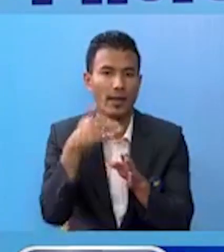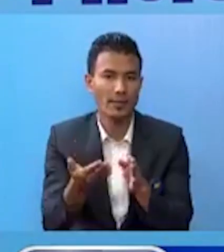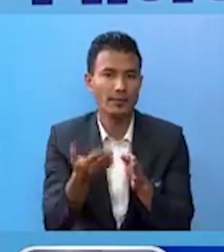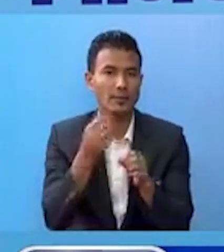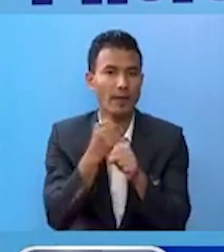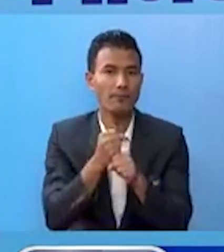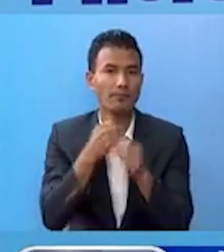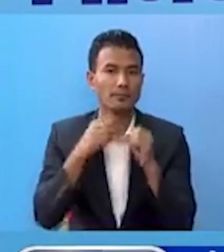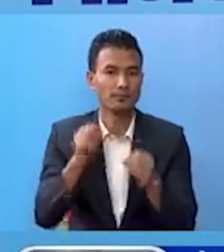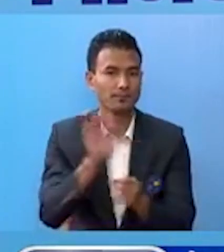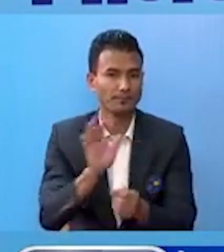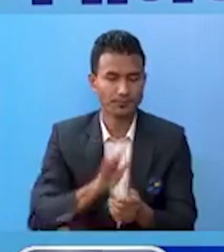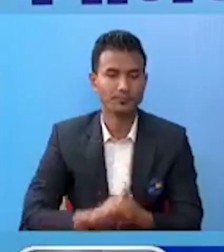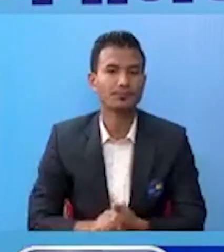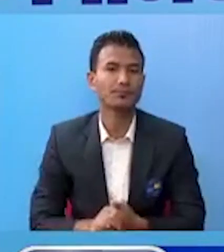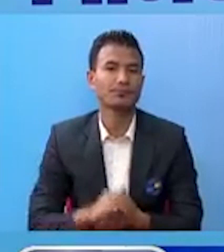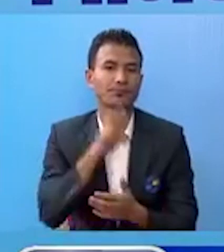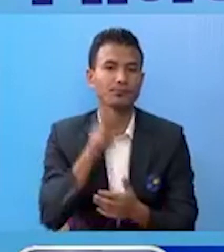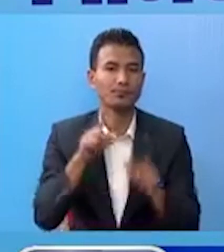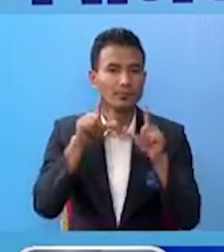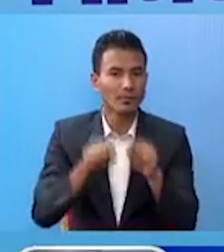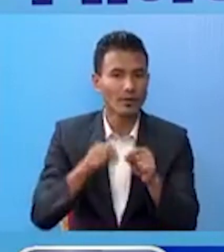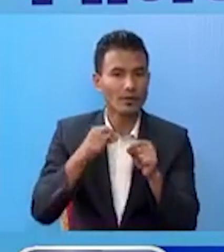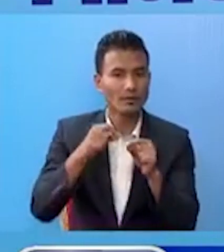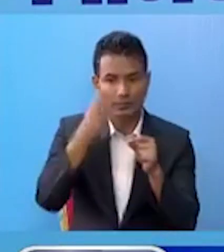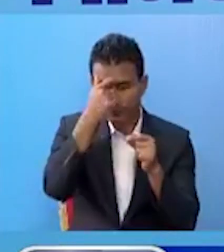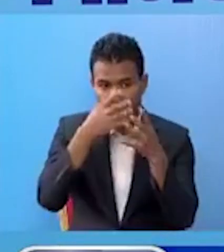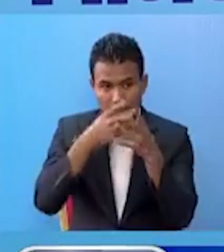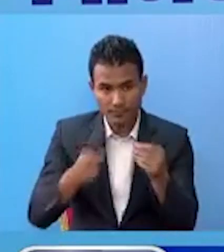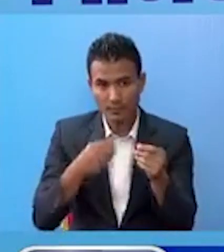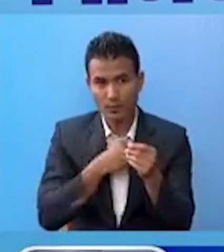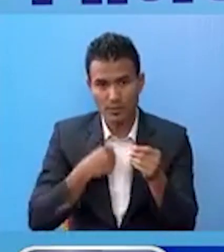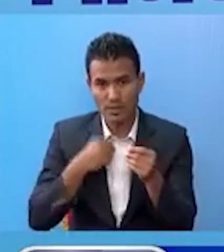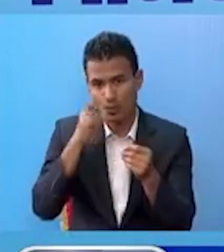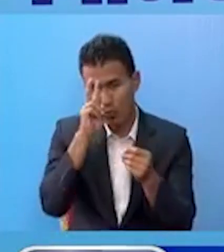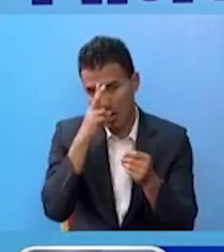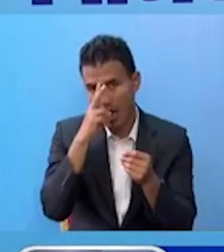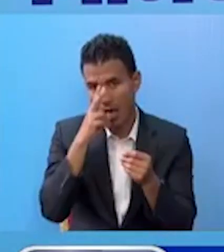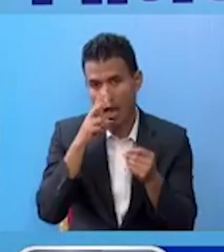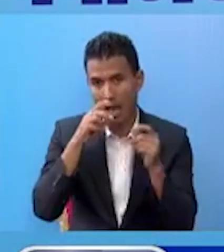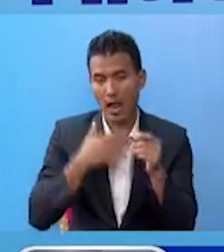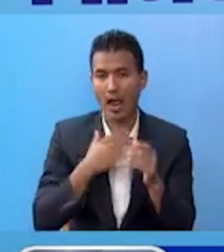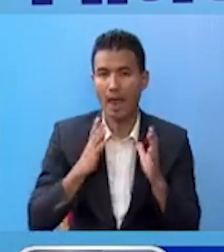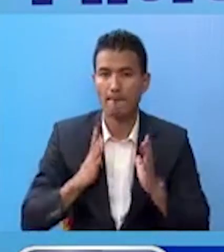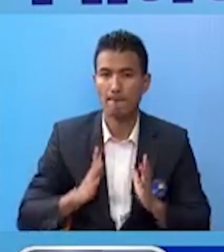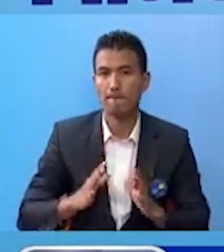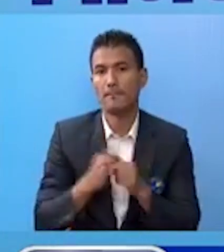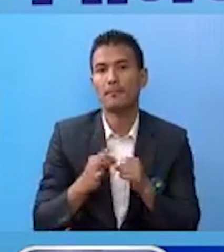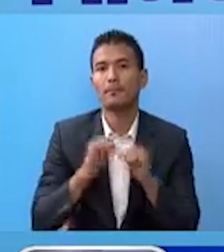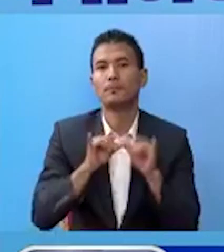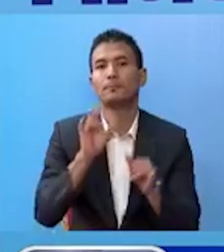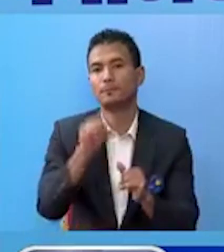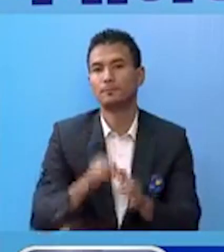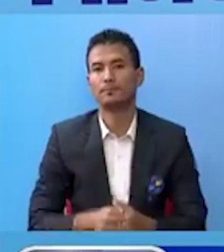व्यक्तिहरूलाई काममा नलगाउने र आवश्यक निदान, उपचार वा आरामको व्यवस्था मिलाउने।